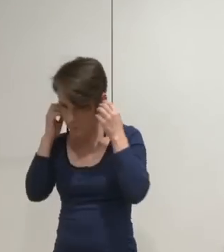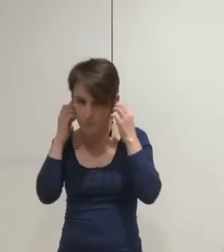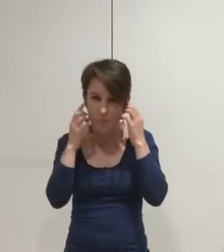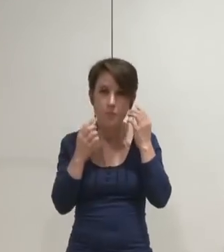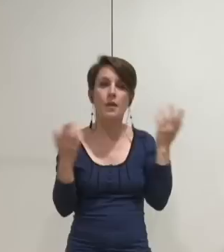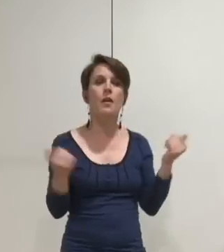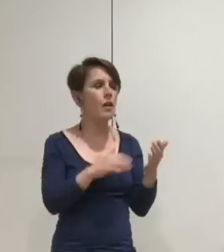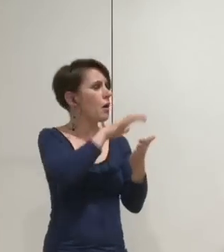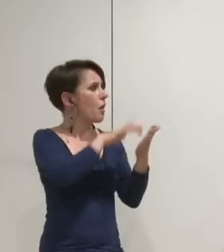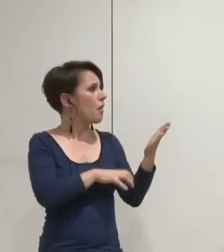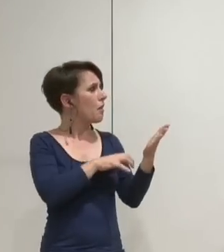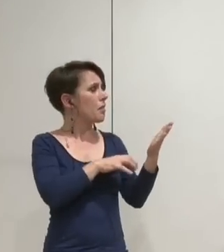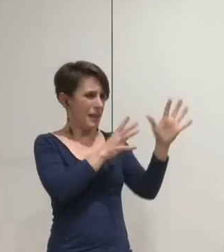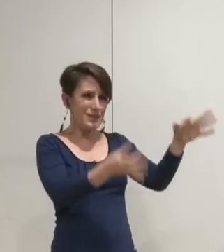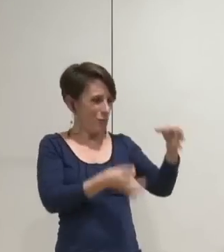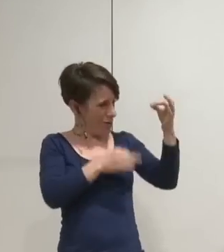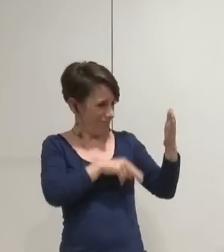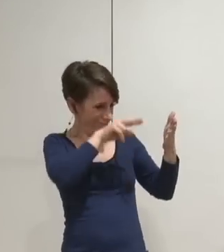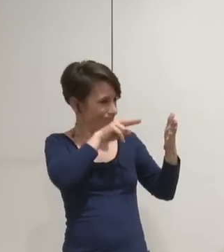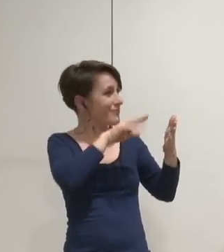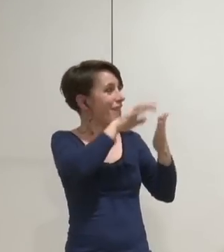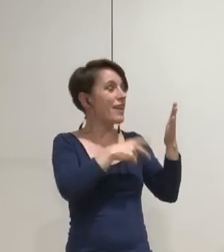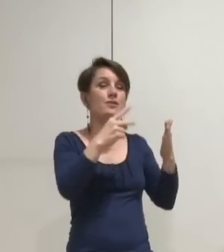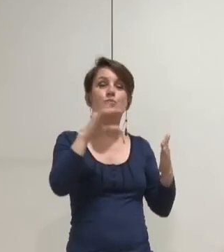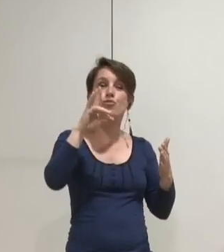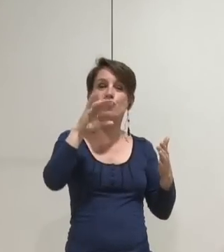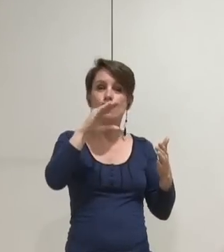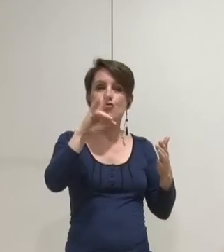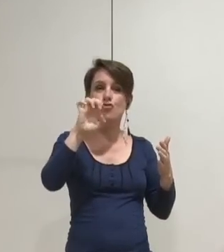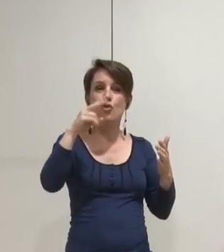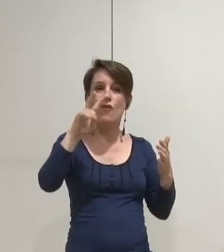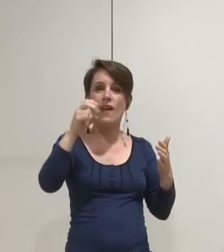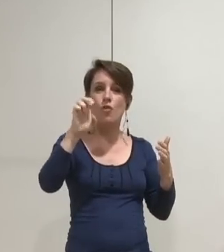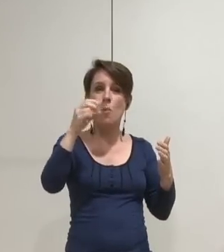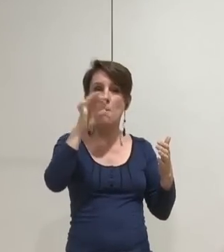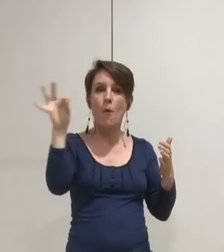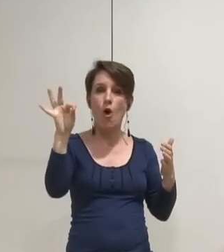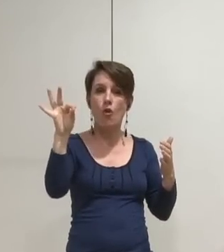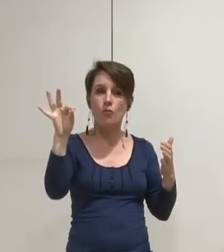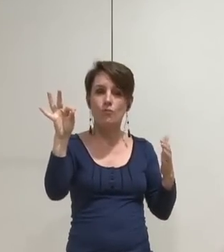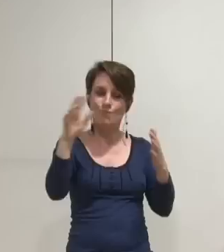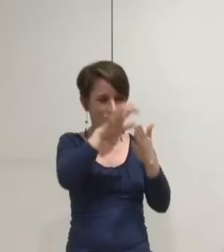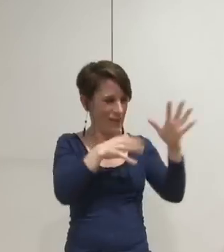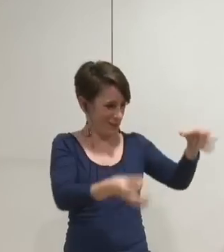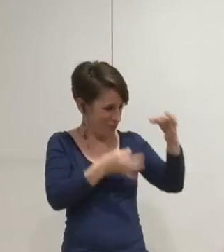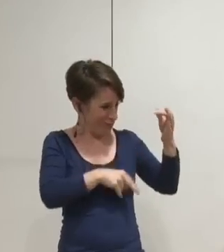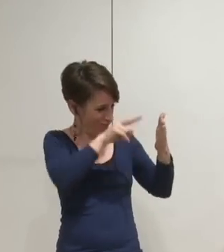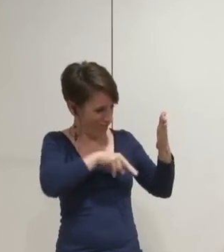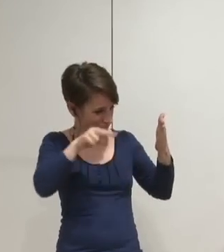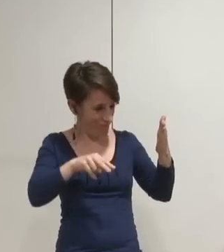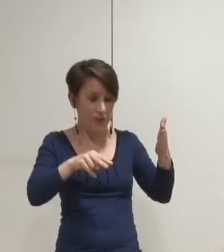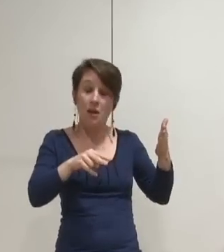en question et je n'y ai pas vu mais je peux me tromper chacun peut se tromper moi aussi